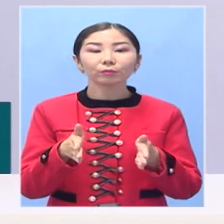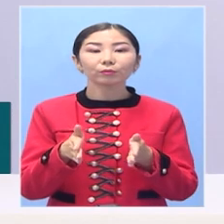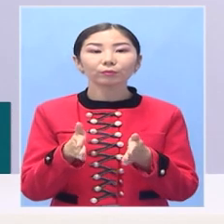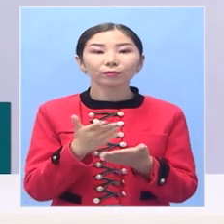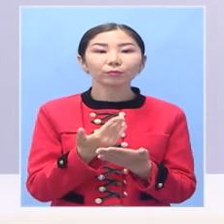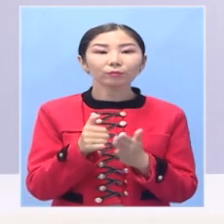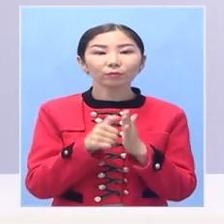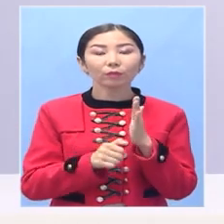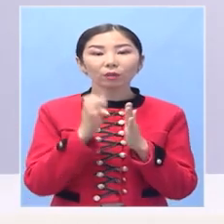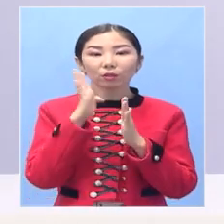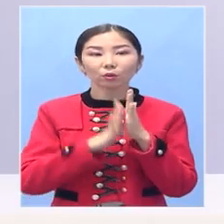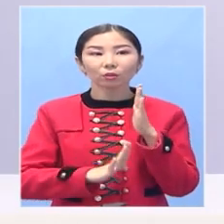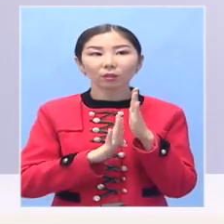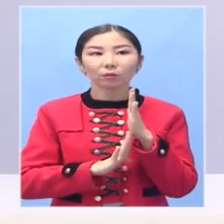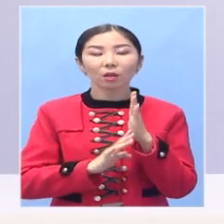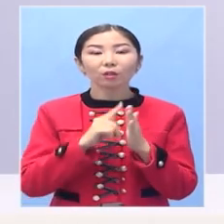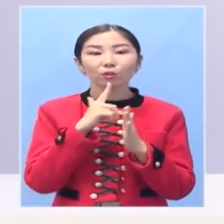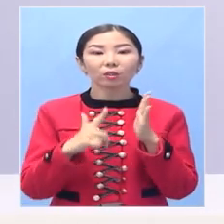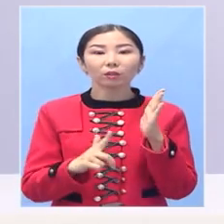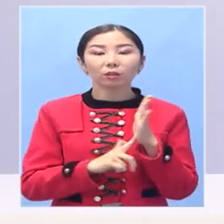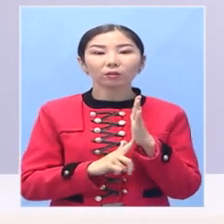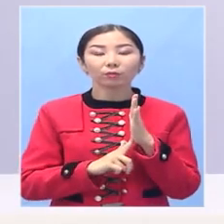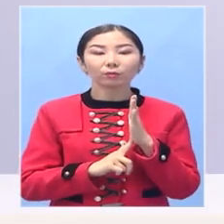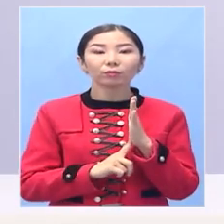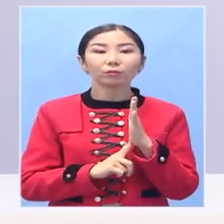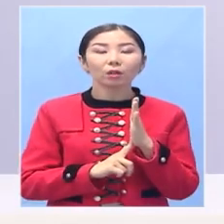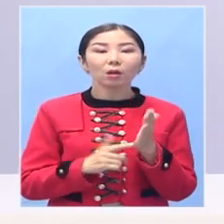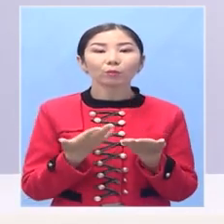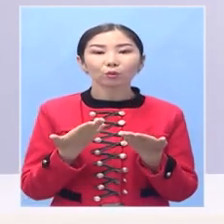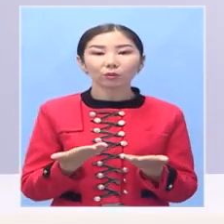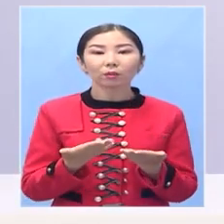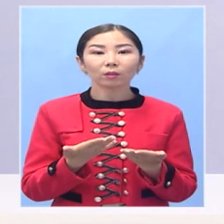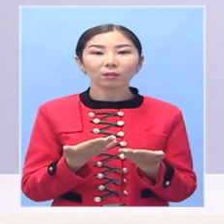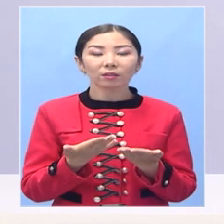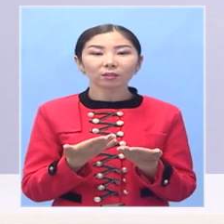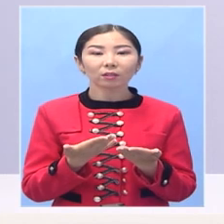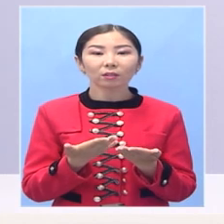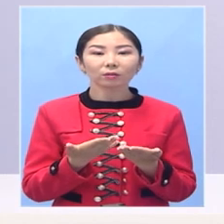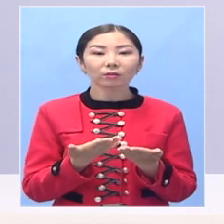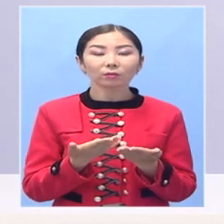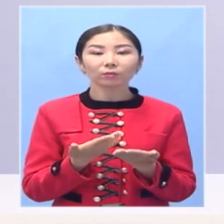сол 690-да жеті, сондай бүгінгі таңда жол бар. Соның деген